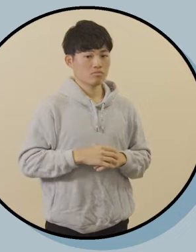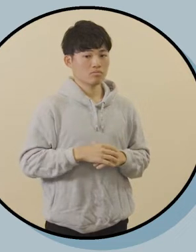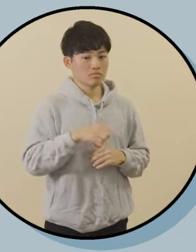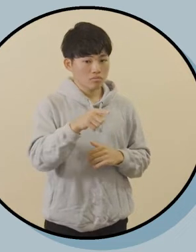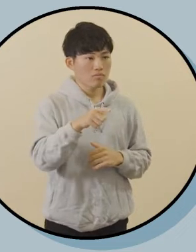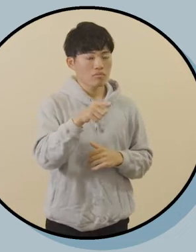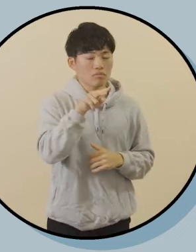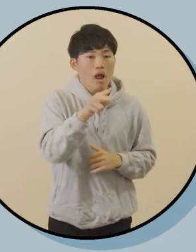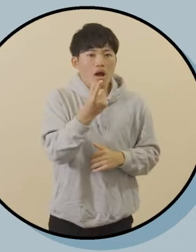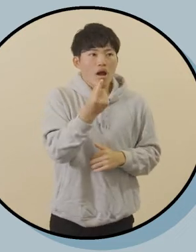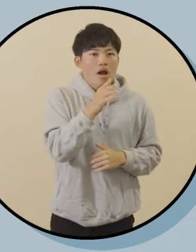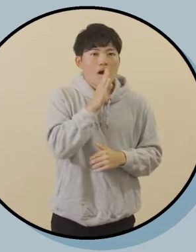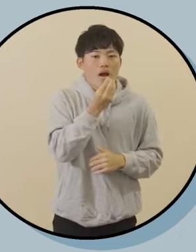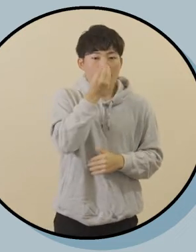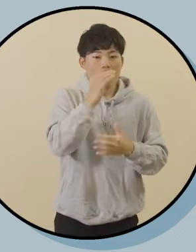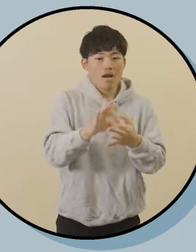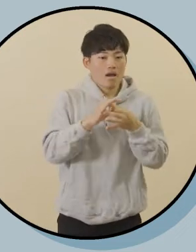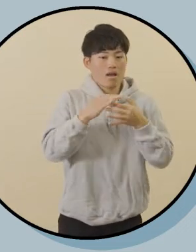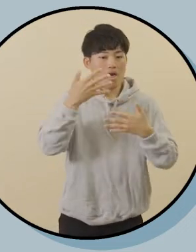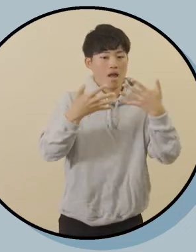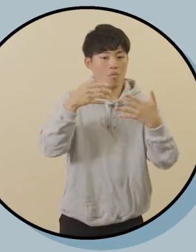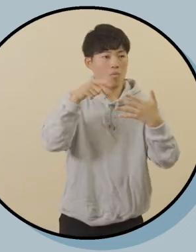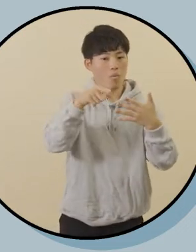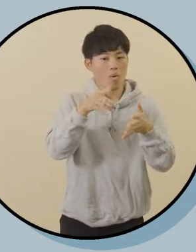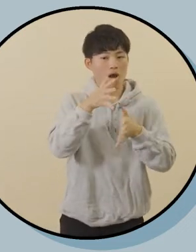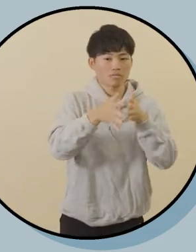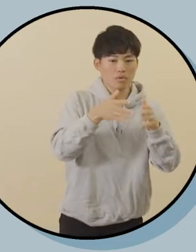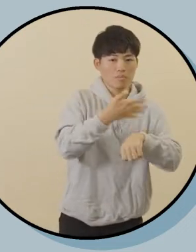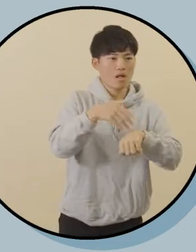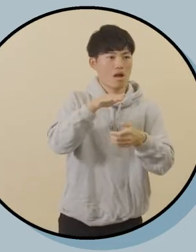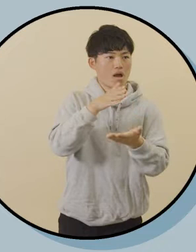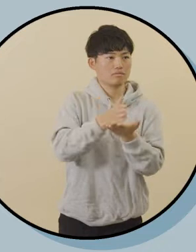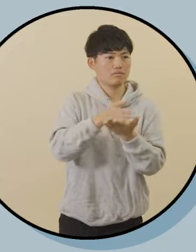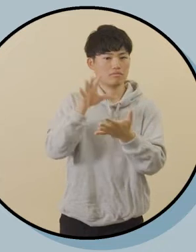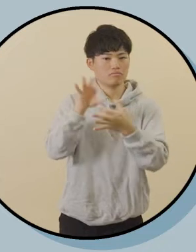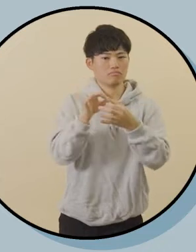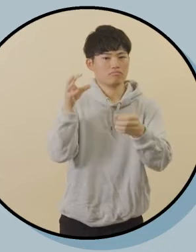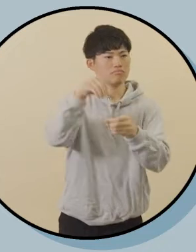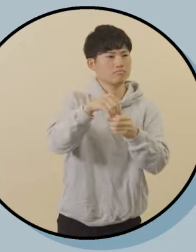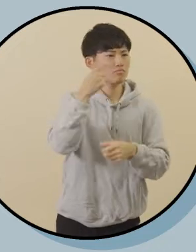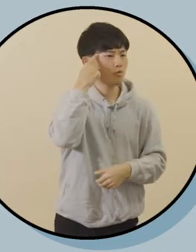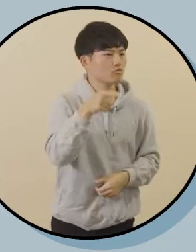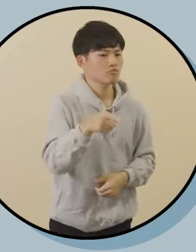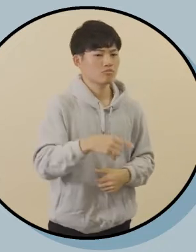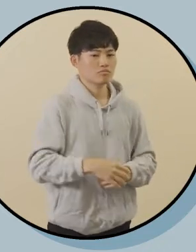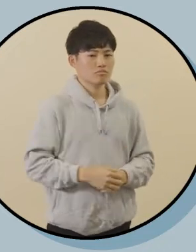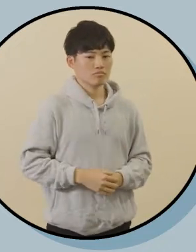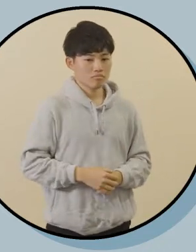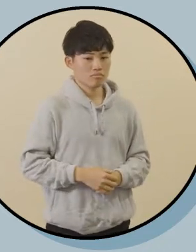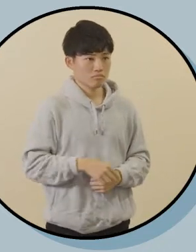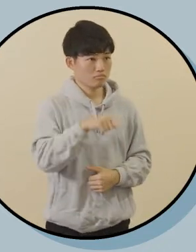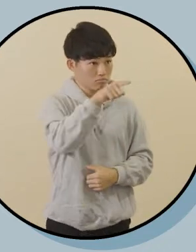ういうものをこう思い起こさせてくれる、なんか映像にも、アニメーションと、まあ、この物語にもなったなぁなんて思うんですよ